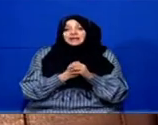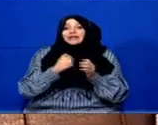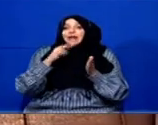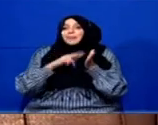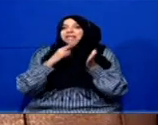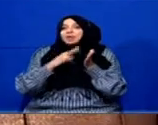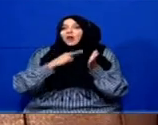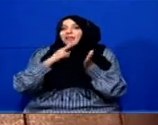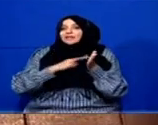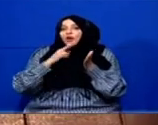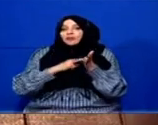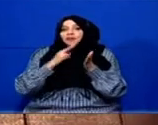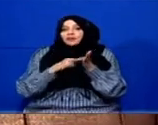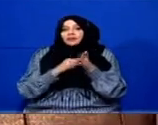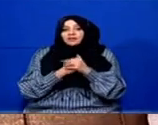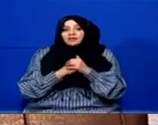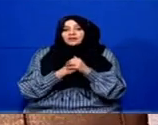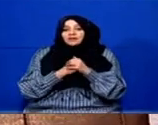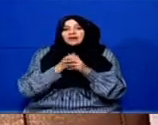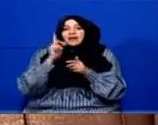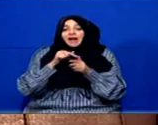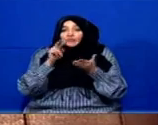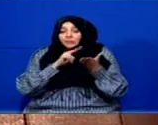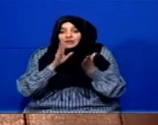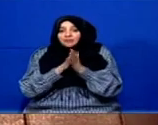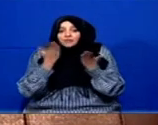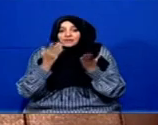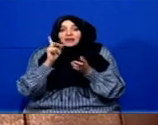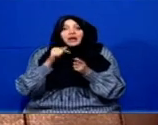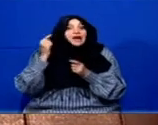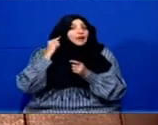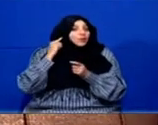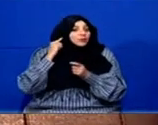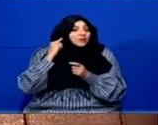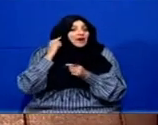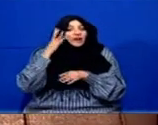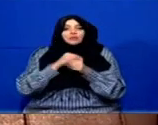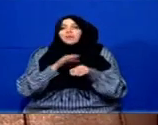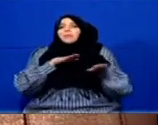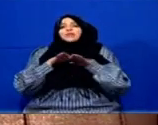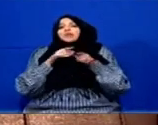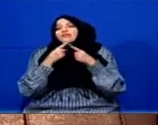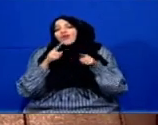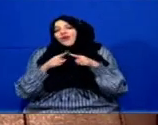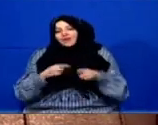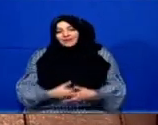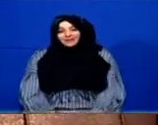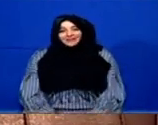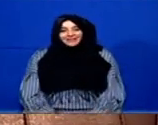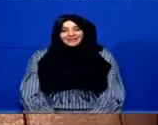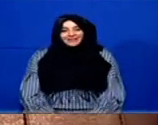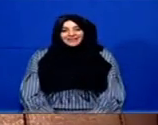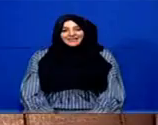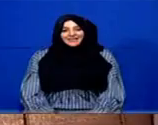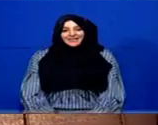ايضا مهم وكان يحفظ المصحف كان يحفظ من اللوحه كان يحفظ بالسمع اذا كان كثير والباقي